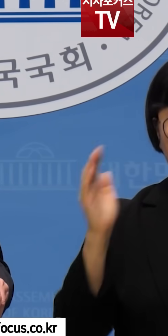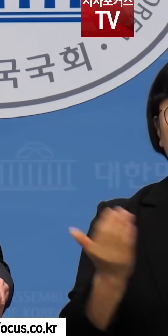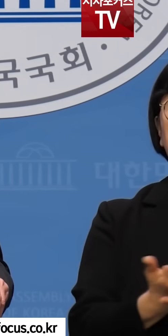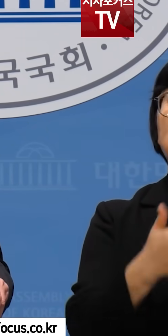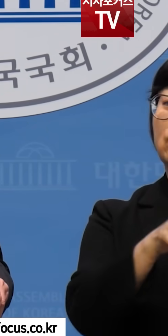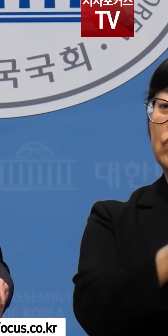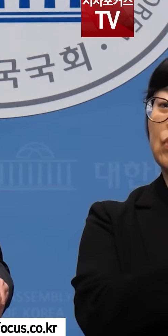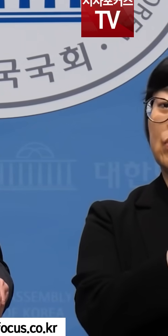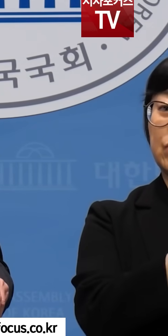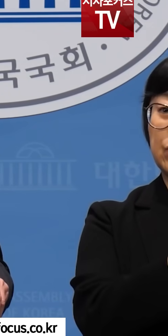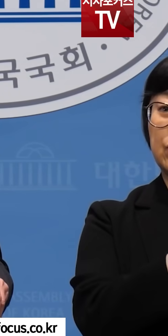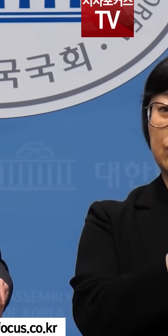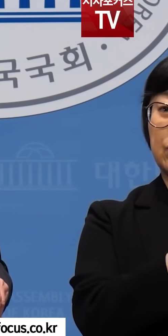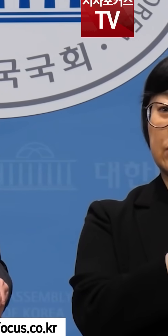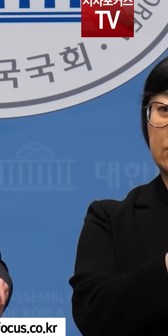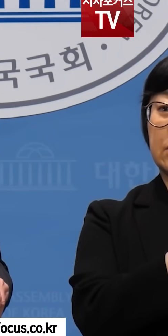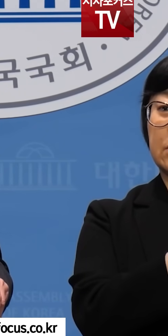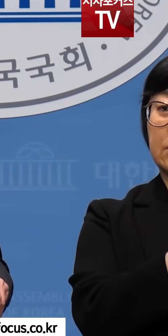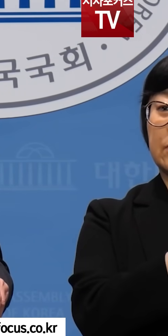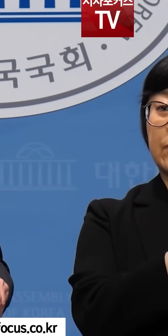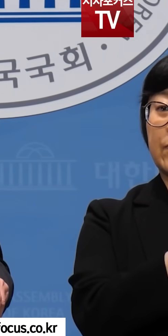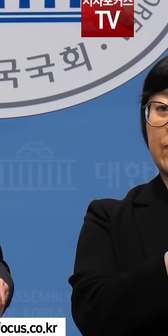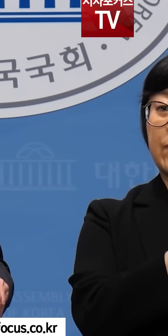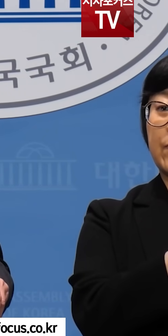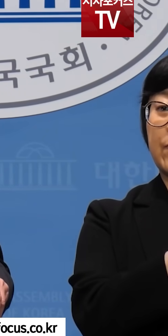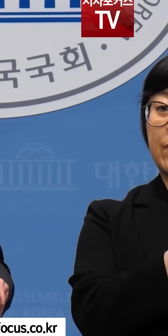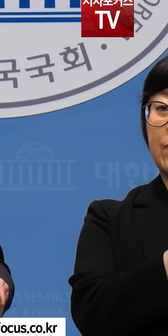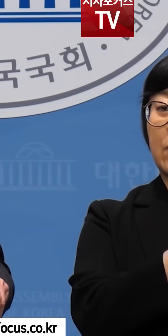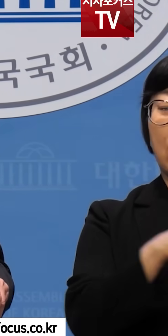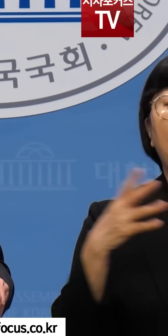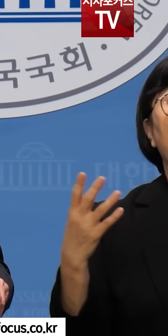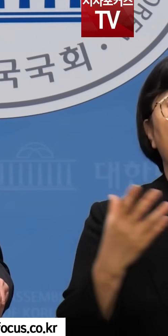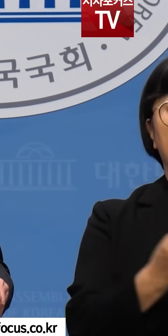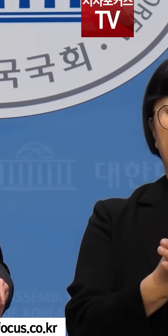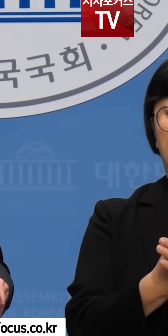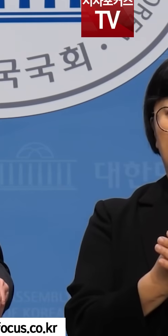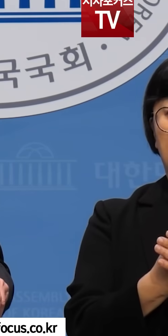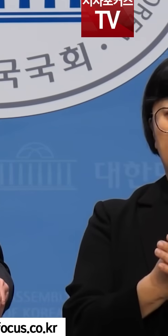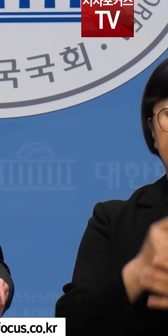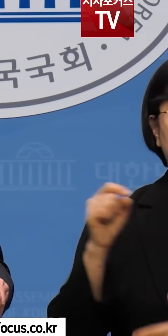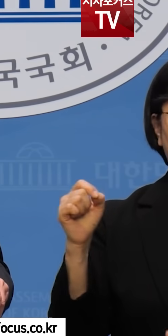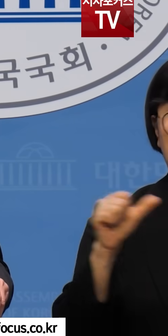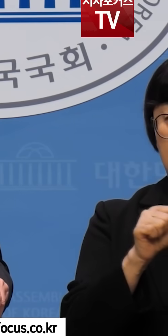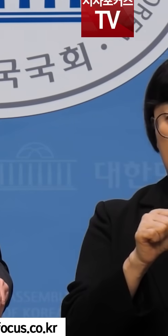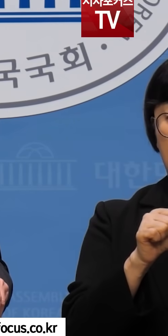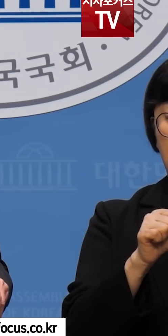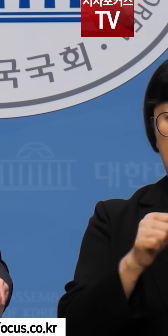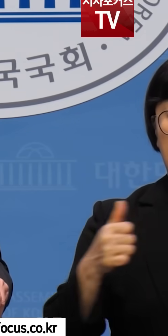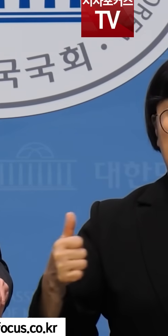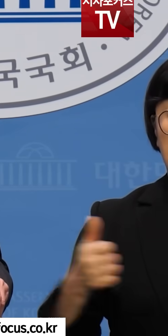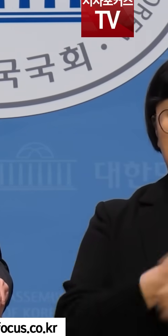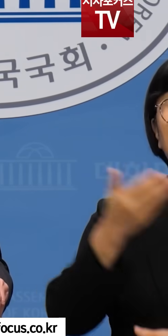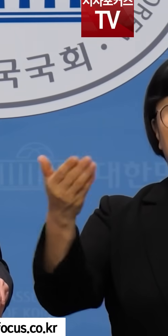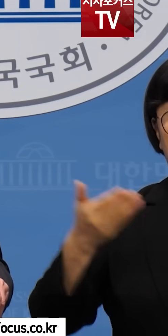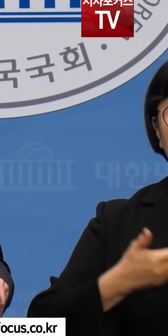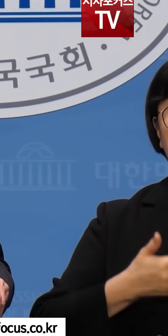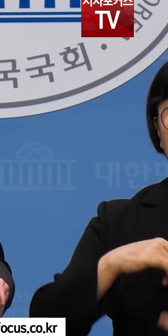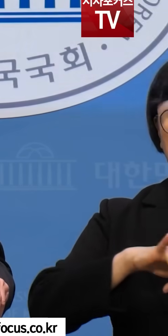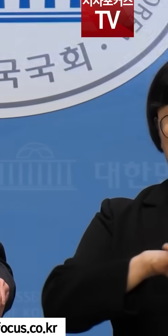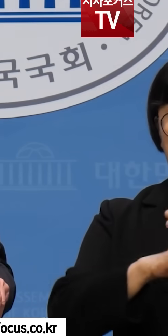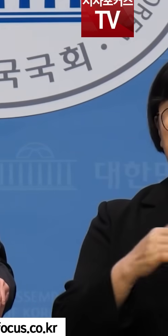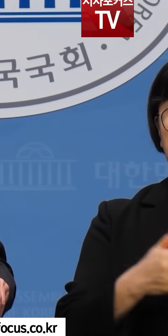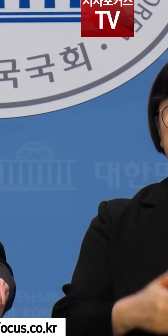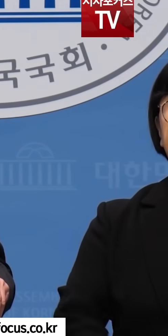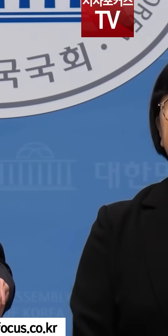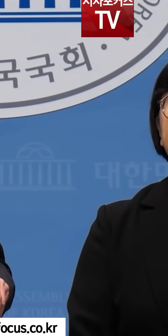조직을 하나의 손실 없이 완벽하게 그리고 신속하게 인수 인계해 주기로